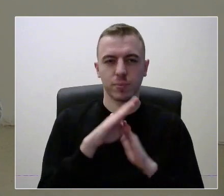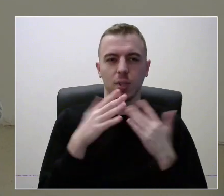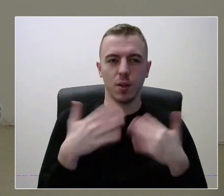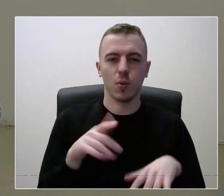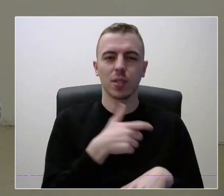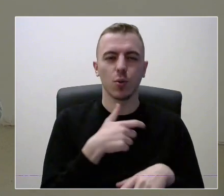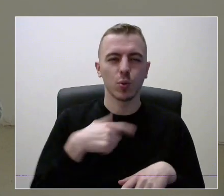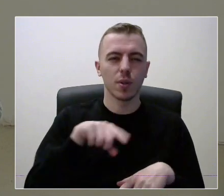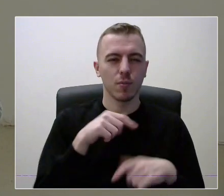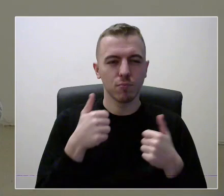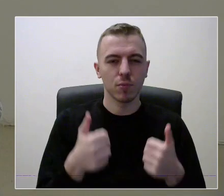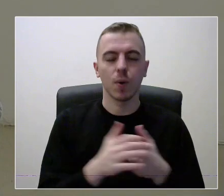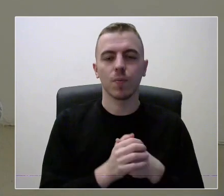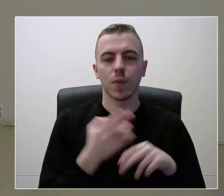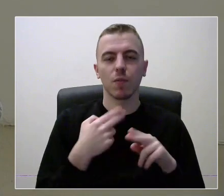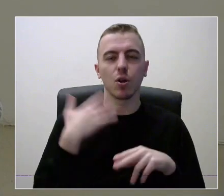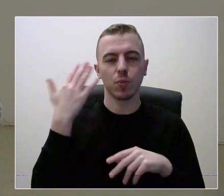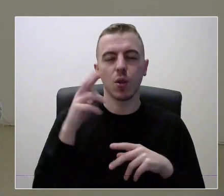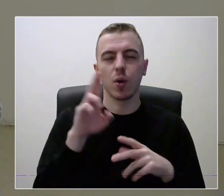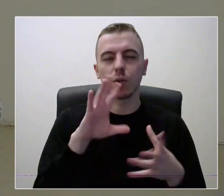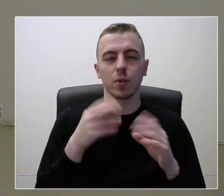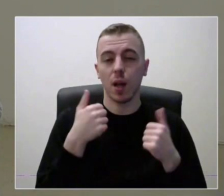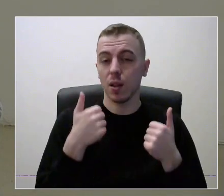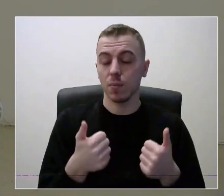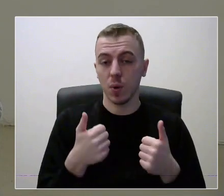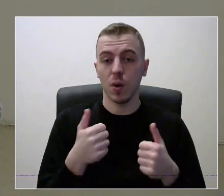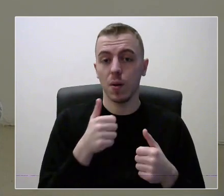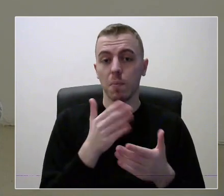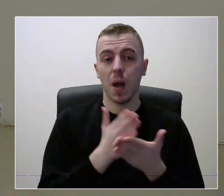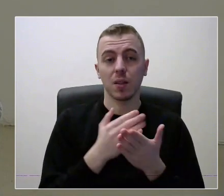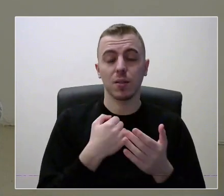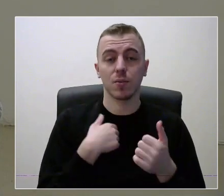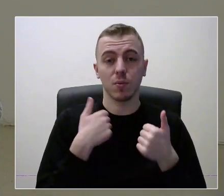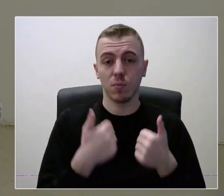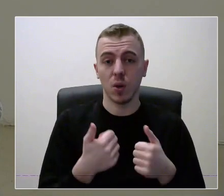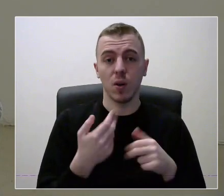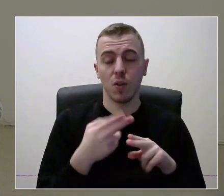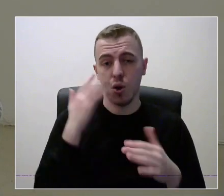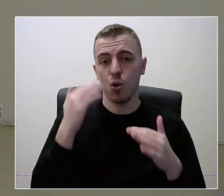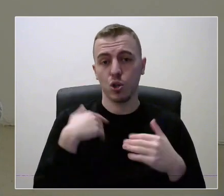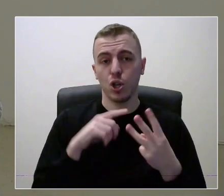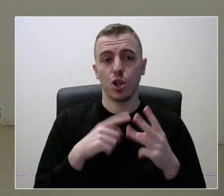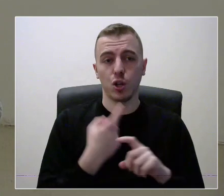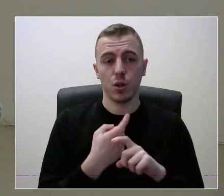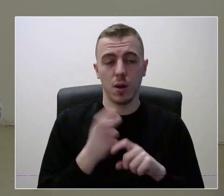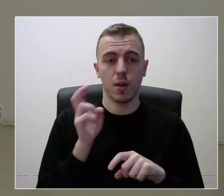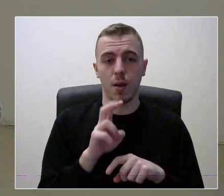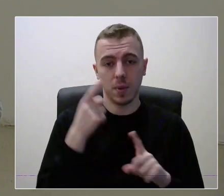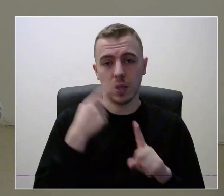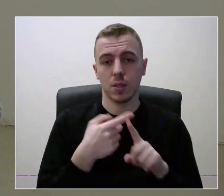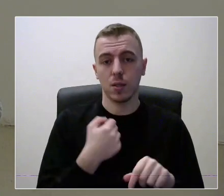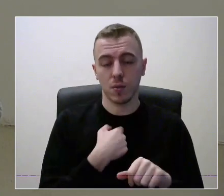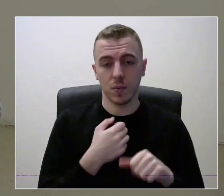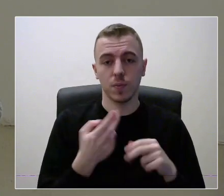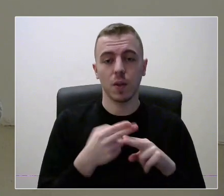manau, remiantis pasiektų rezultatų ir turint tokį patirtį, tai logiška, kad aš kandidatuoju į 3rią kadenciją ir to labiau, kad